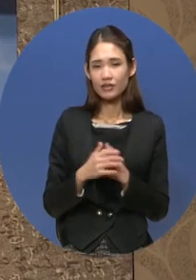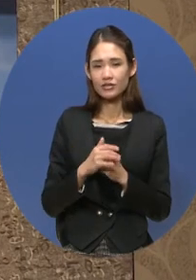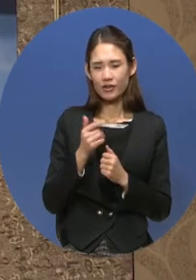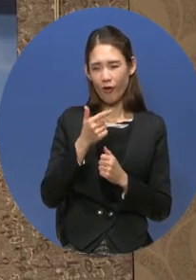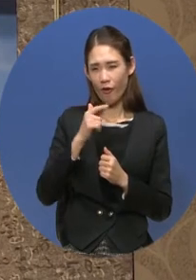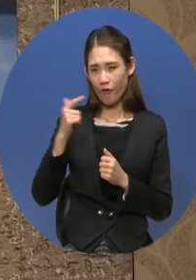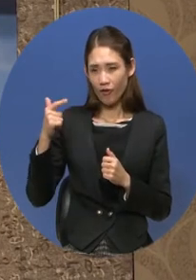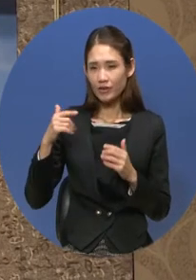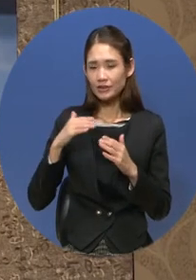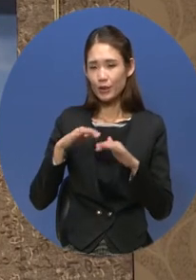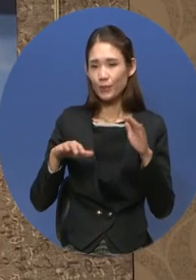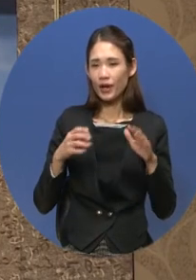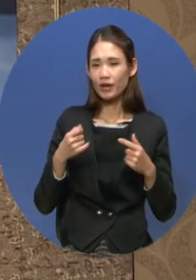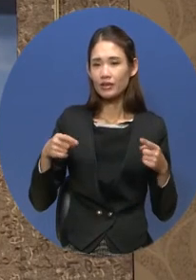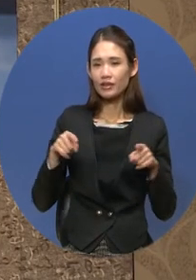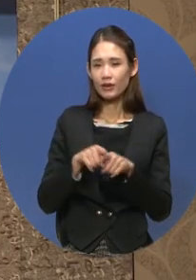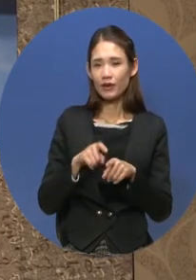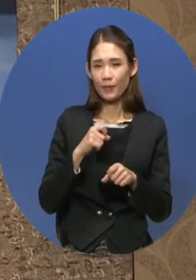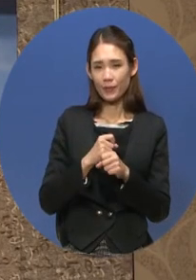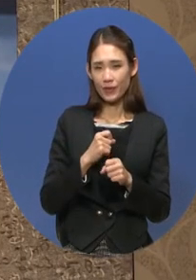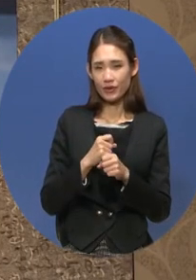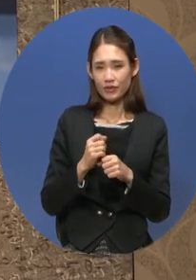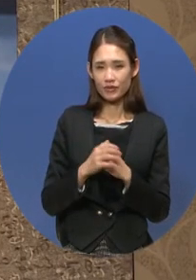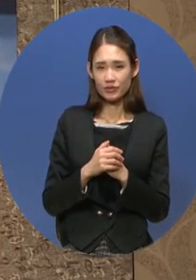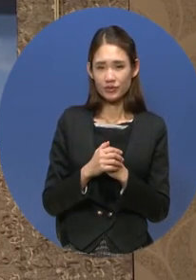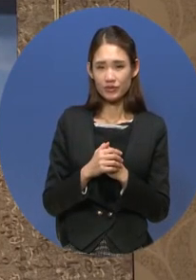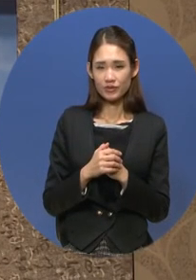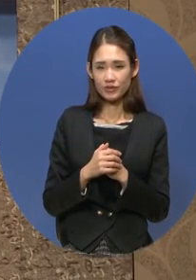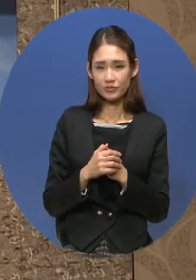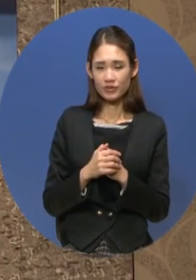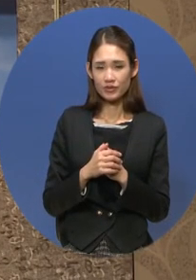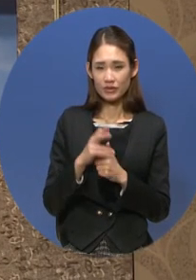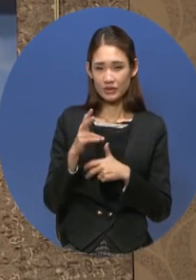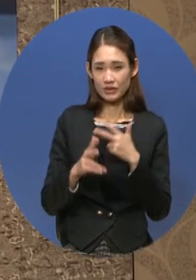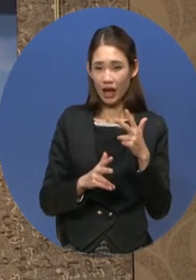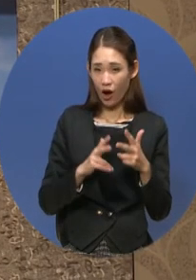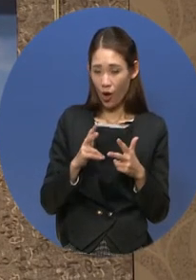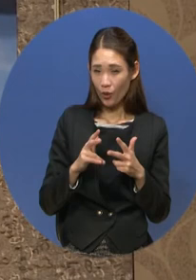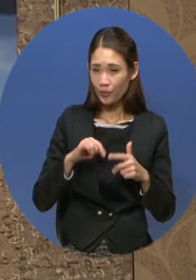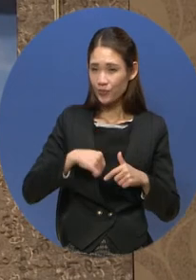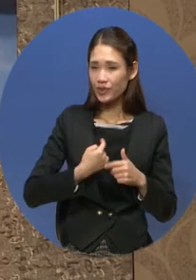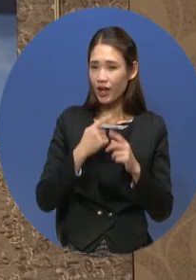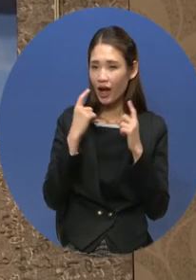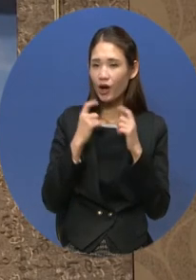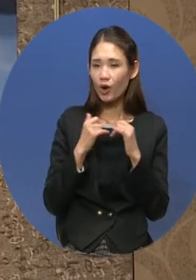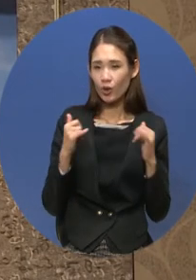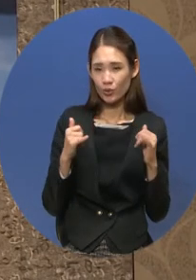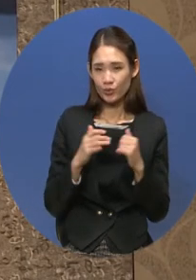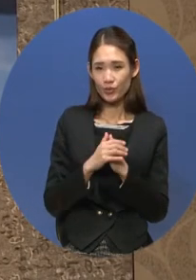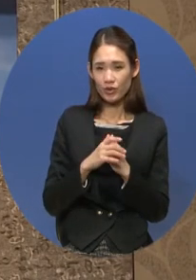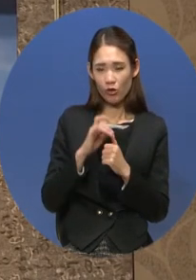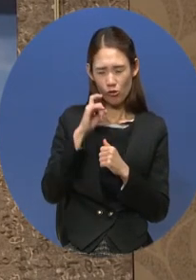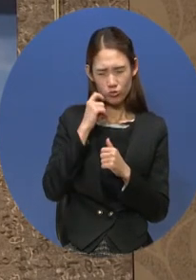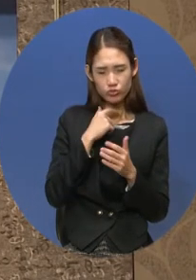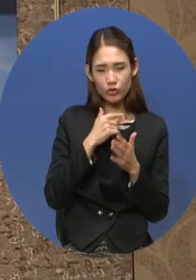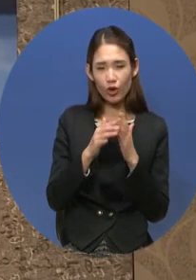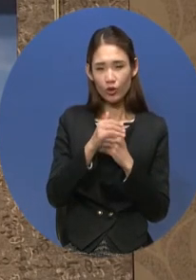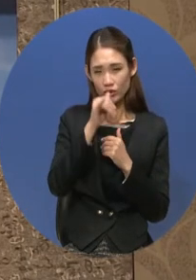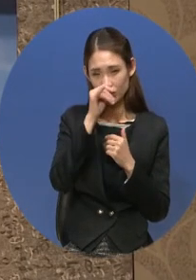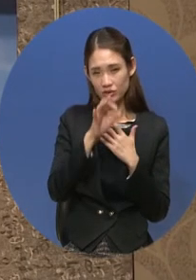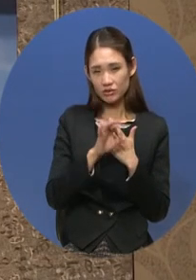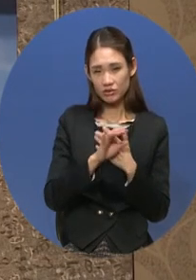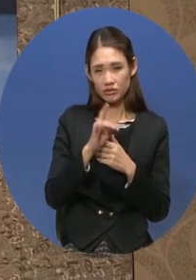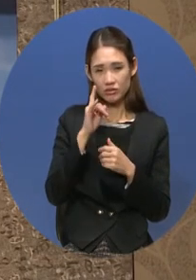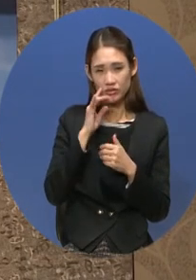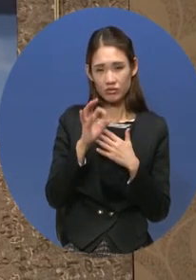위해서 하는 일들이 많이 있지만 네. 그 당사자들이 사업을 하거나 자영업자들이 어려움에 처해 있을 때 뭐